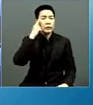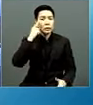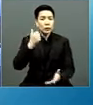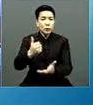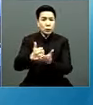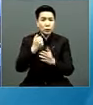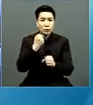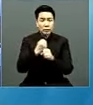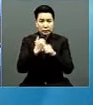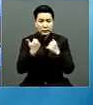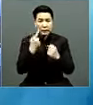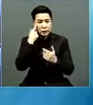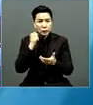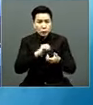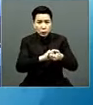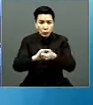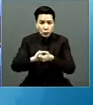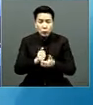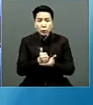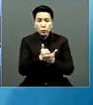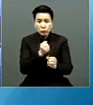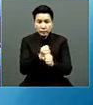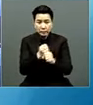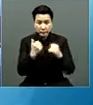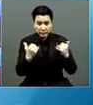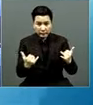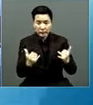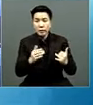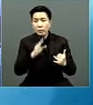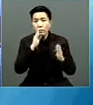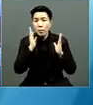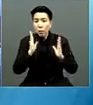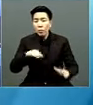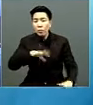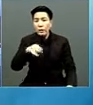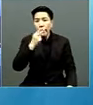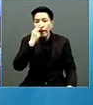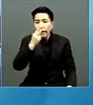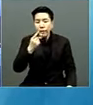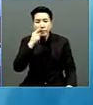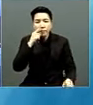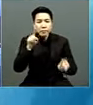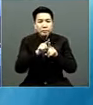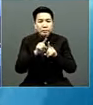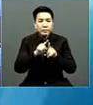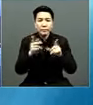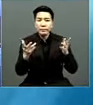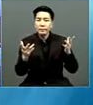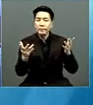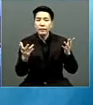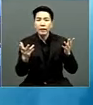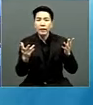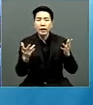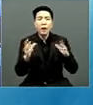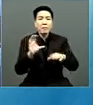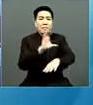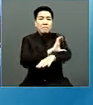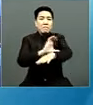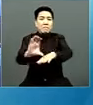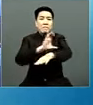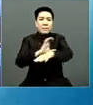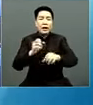นหนึ่งที่จะขอความร่วมมือนะครับนั้นคนที่ตอนนี้เราก็เห็นภาพขึ้นมาของทางสถานีรถไฟฟ้ามี